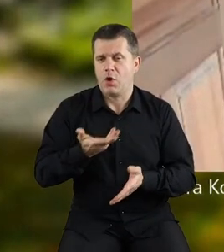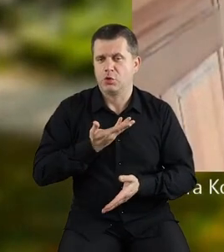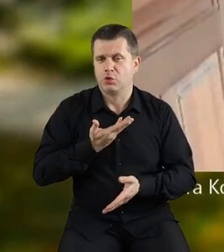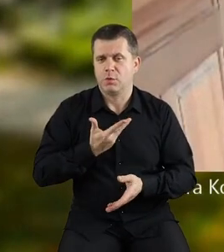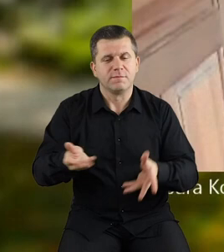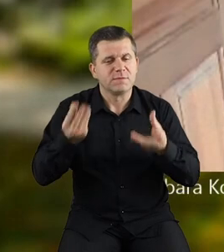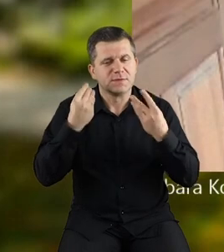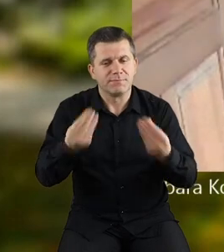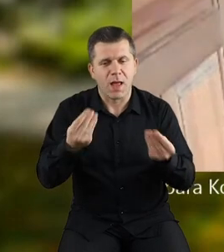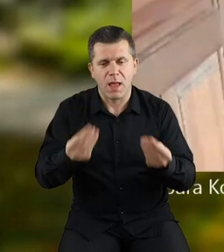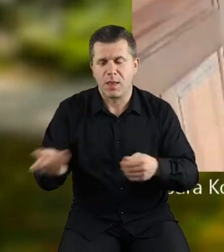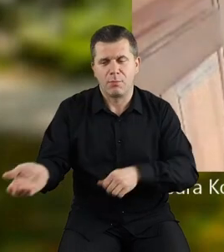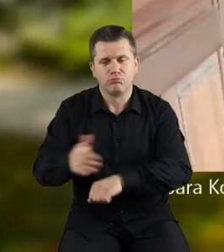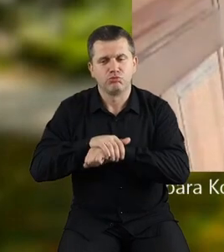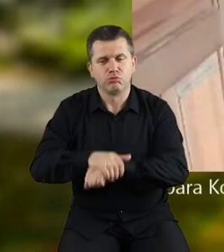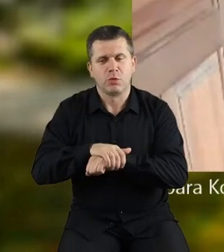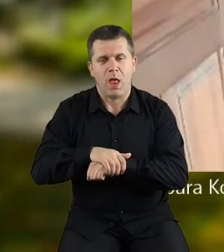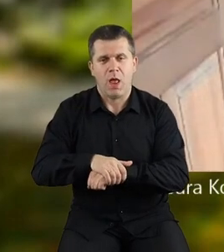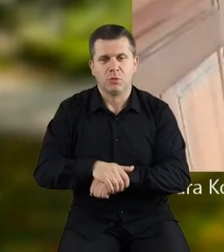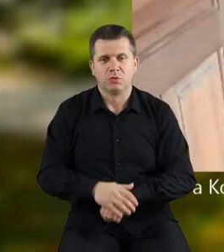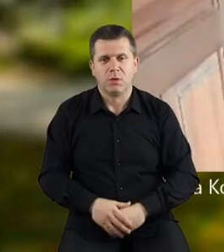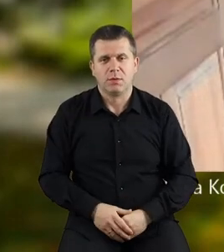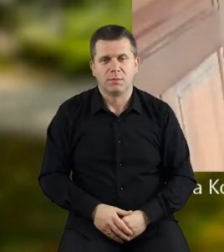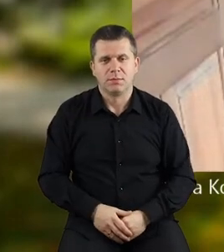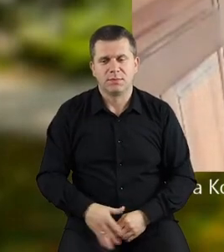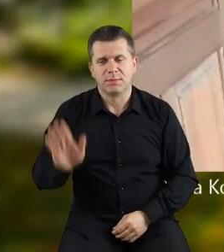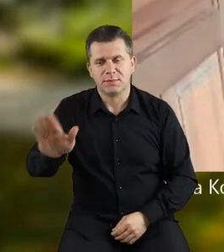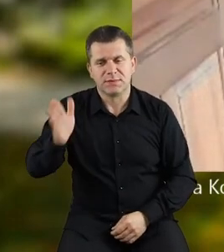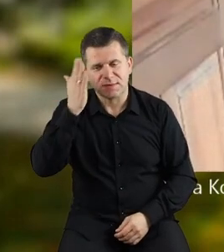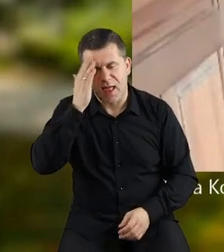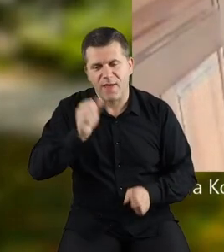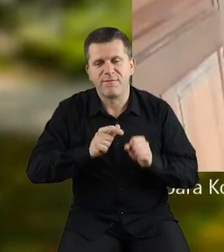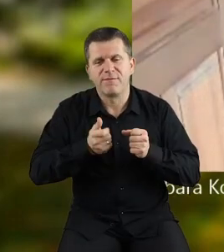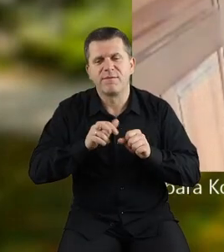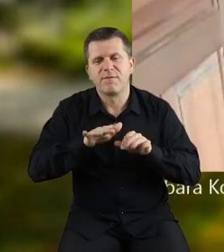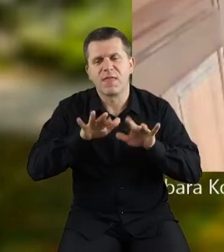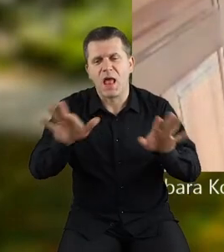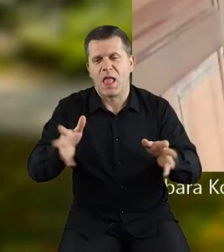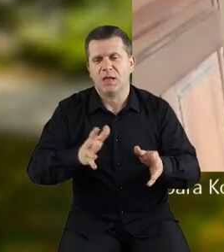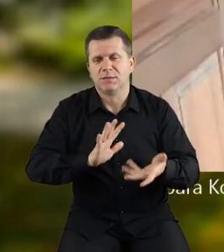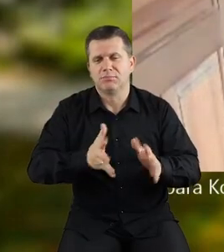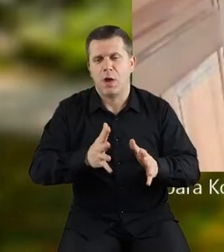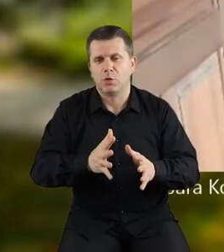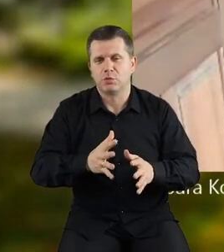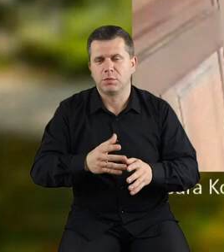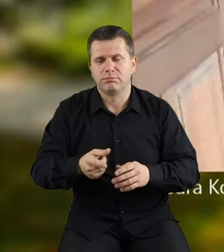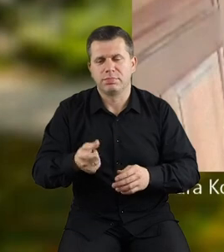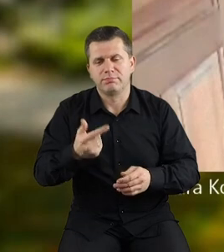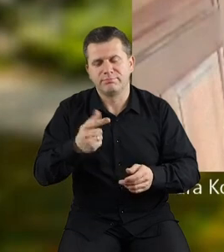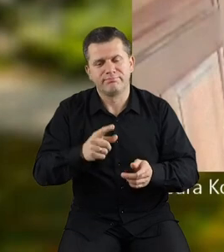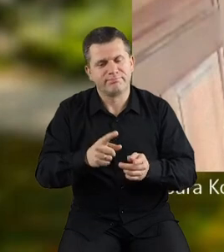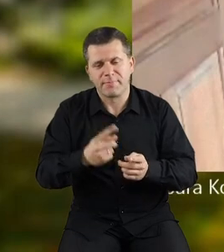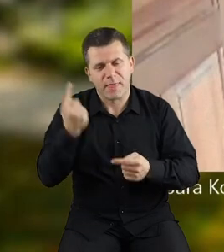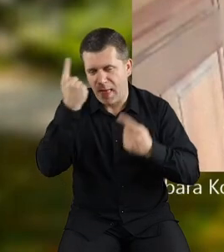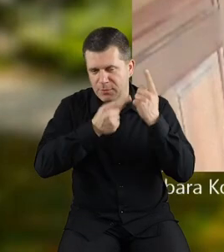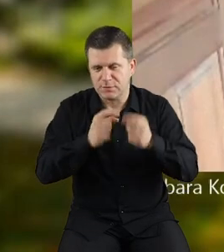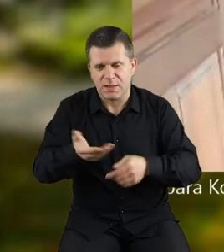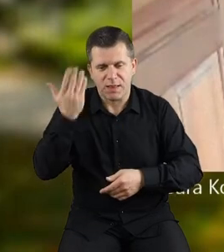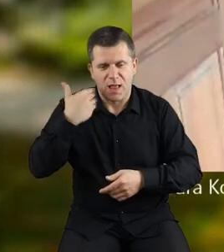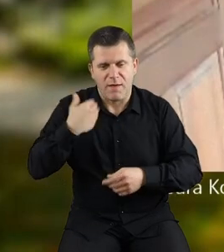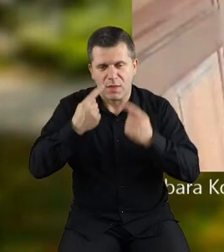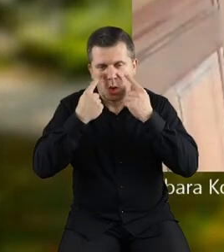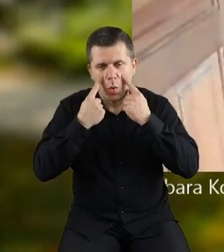wynagrodziło wspaniałym przyjacielem, który zna wiele sposobów na ocieranie tych dawnych łez